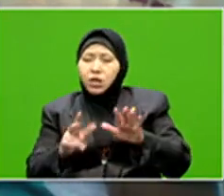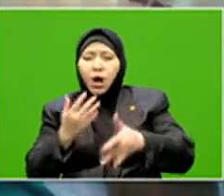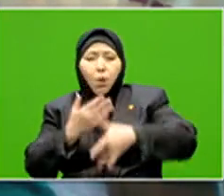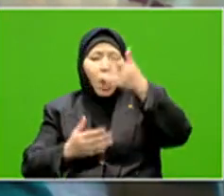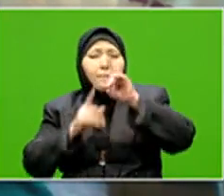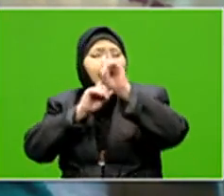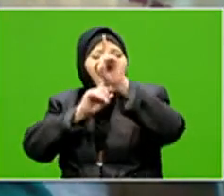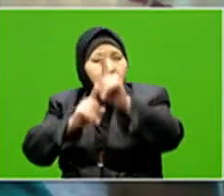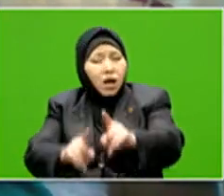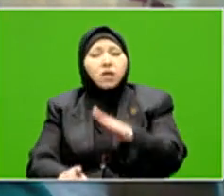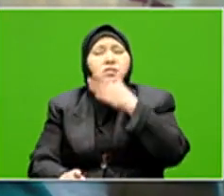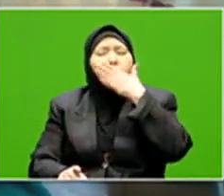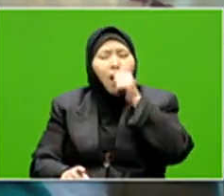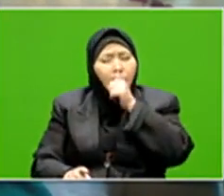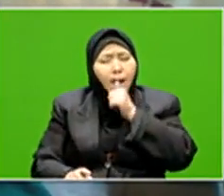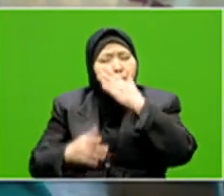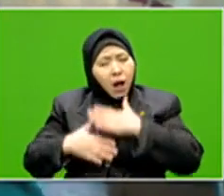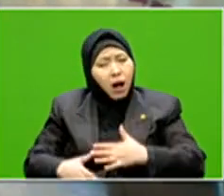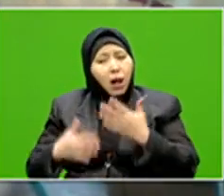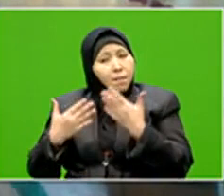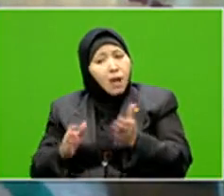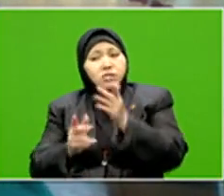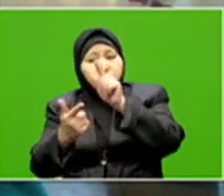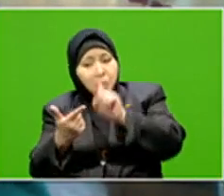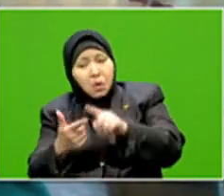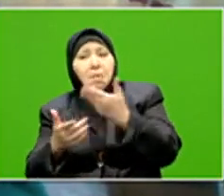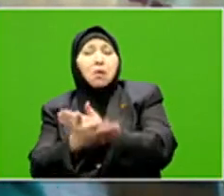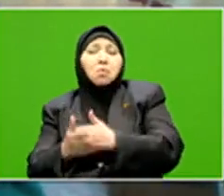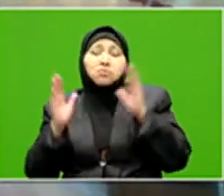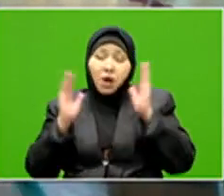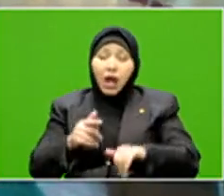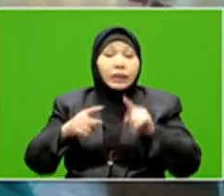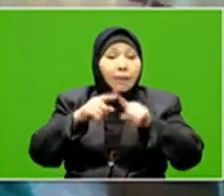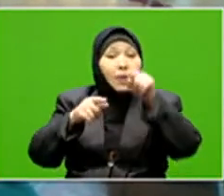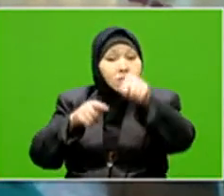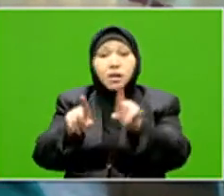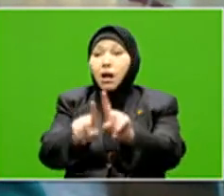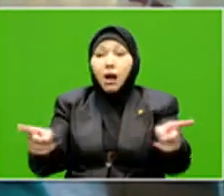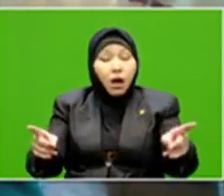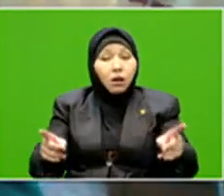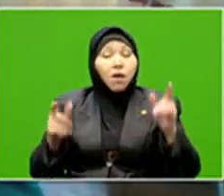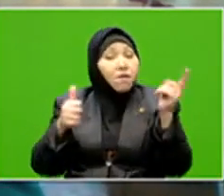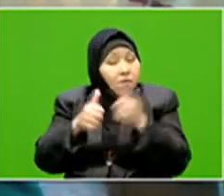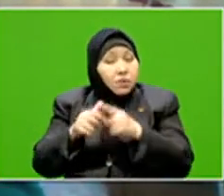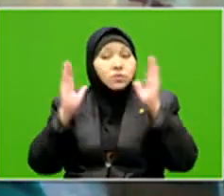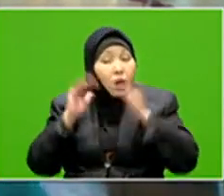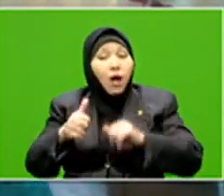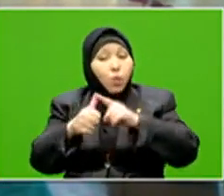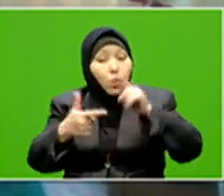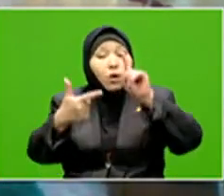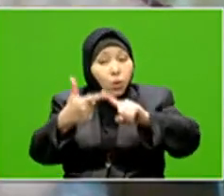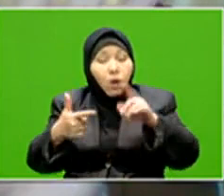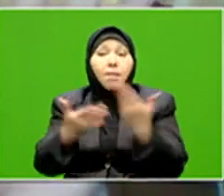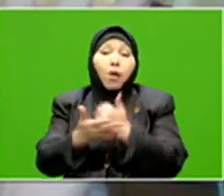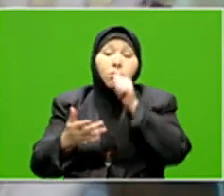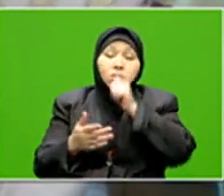perintah sabar daripada perintah salat. Sedangkan dalam ayat ini didahulukan perintah salat berbanding dengan perintah sabar. Kalau kita